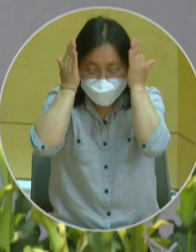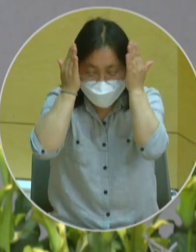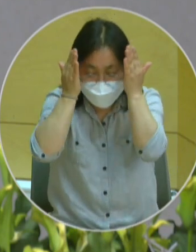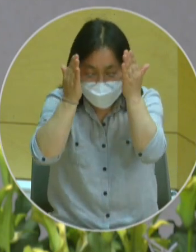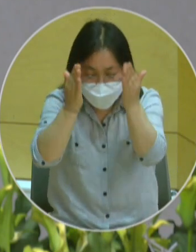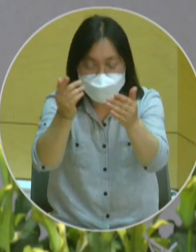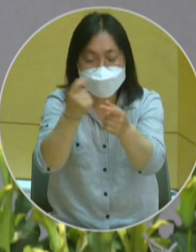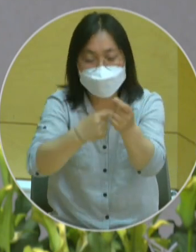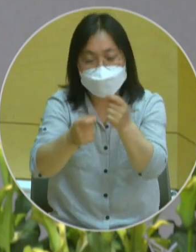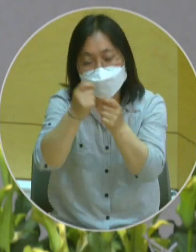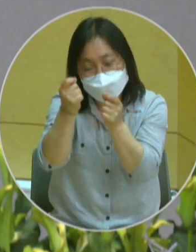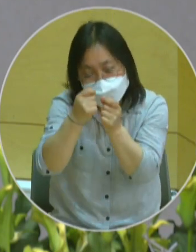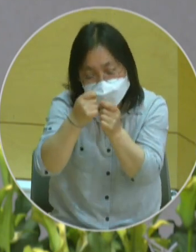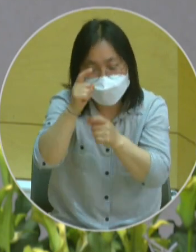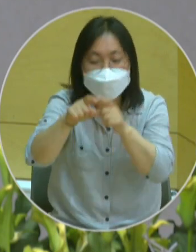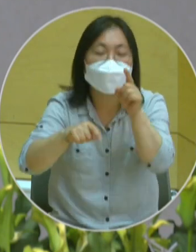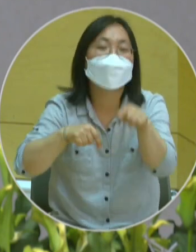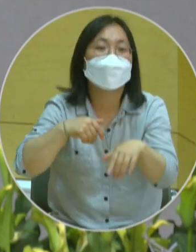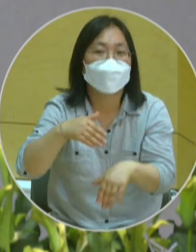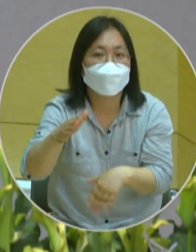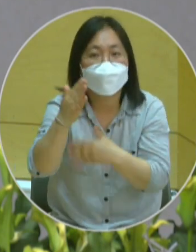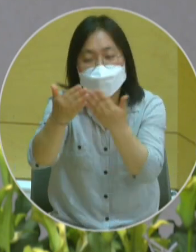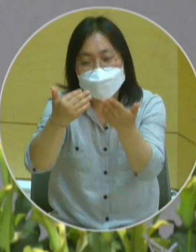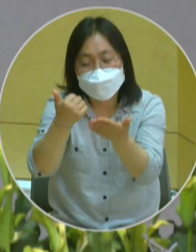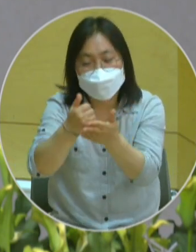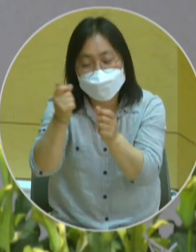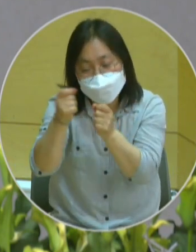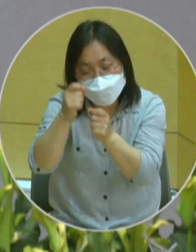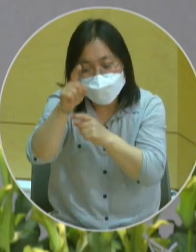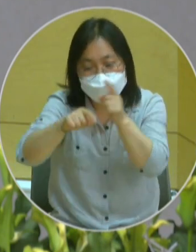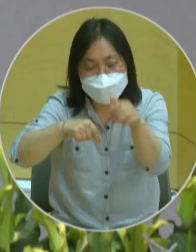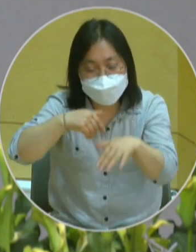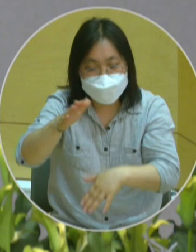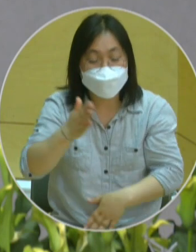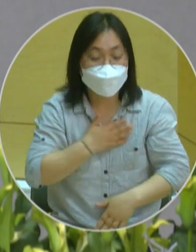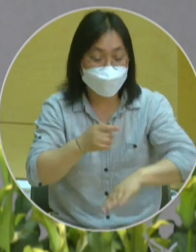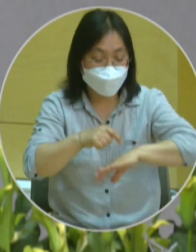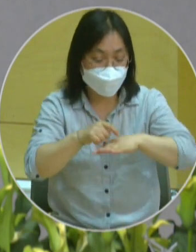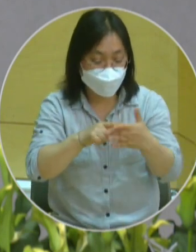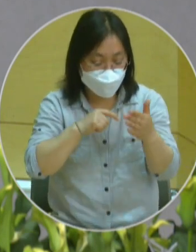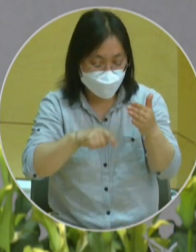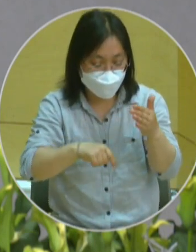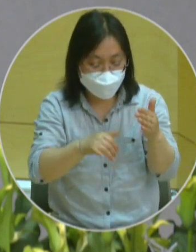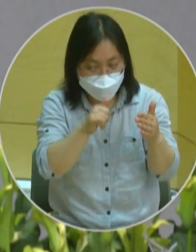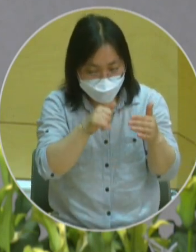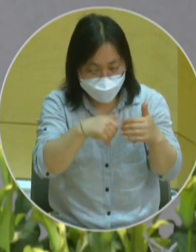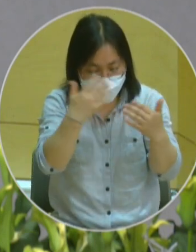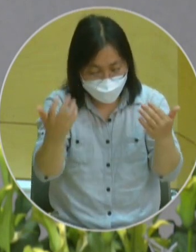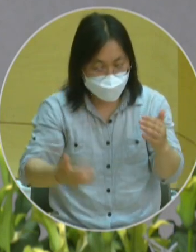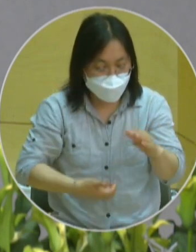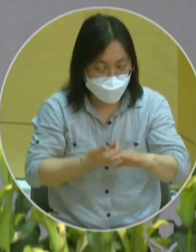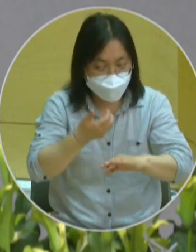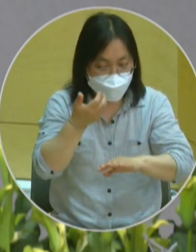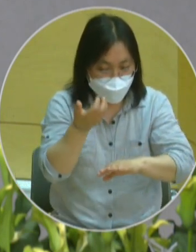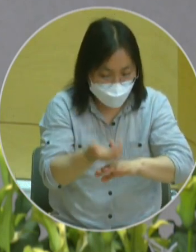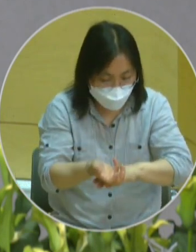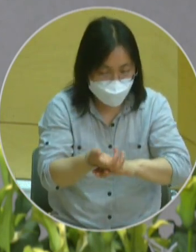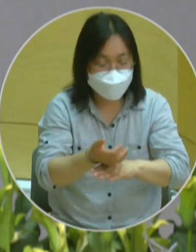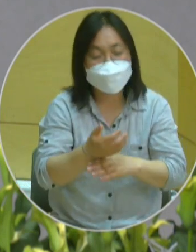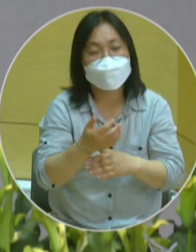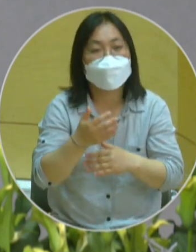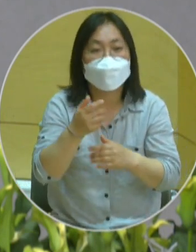집중해서 더 가까이 나가고 하나님과 더 가까이 나가서 내 마음에 있는 속에 있는 것을 다 내어놓고 예배